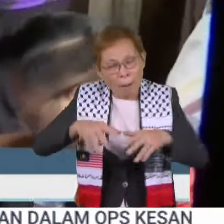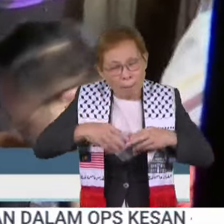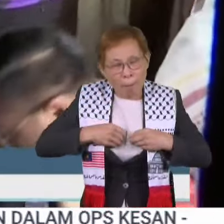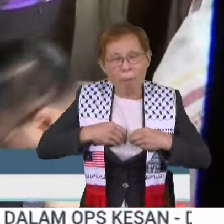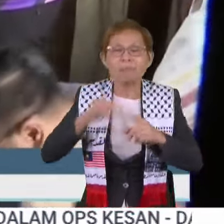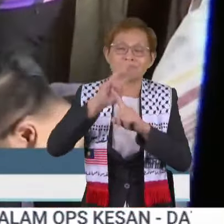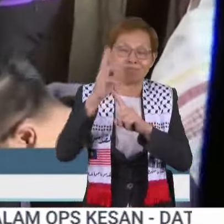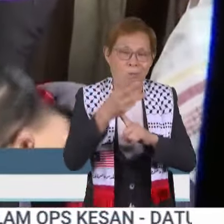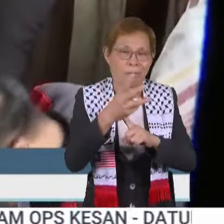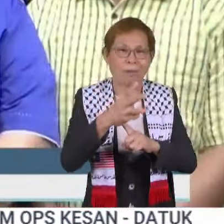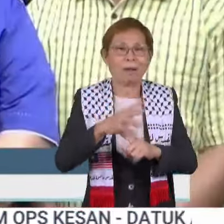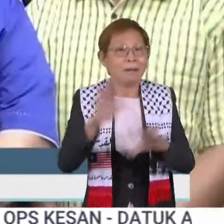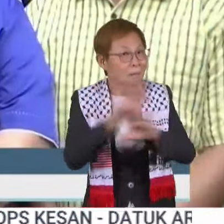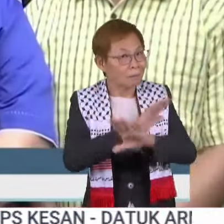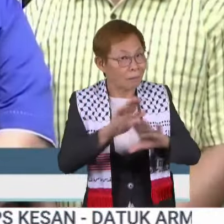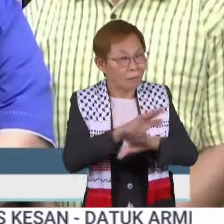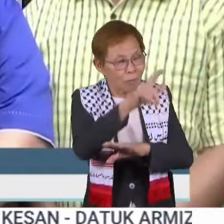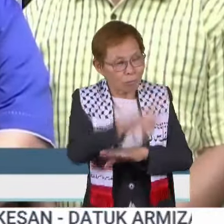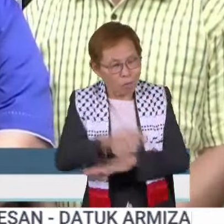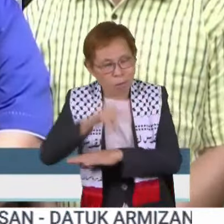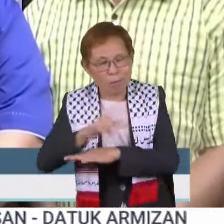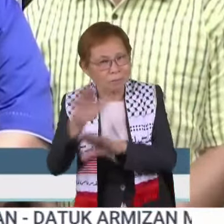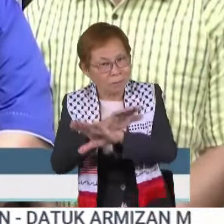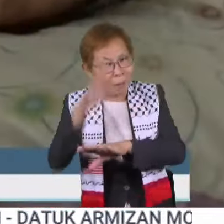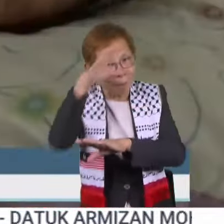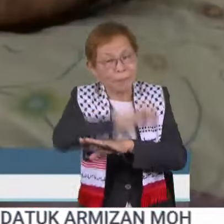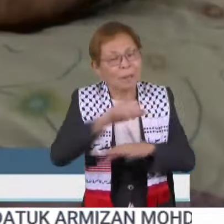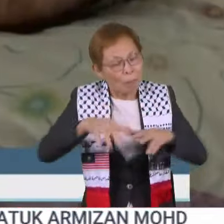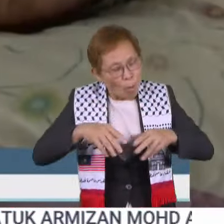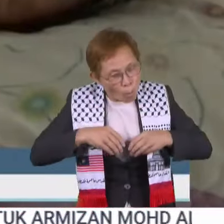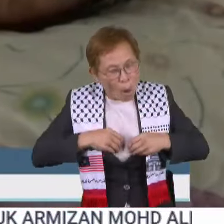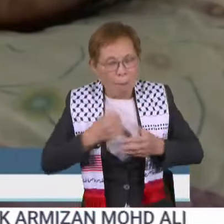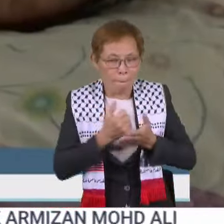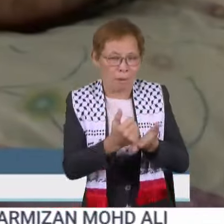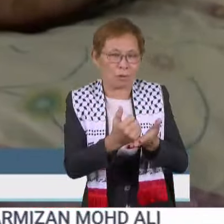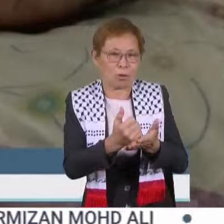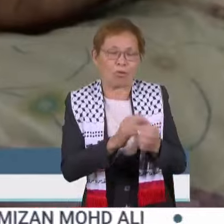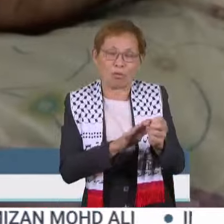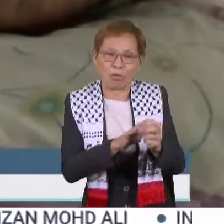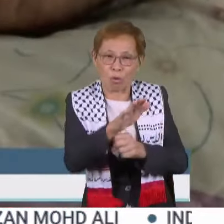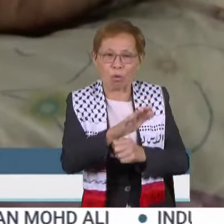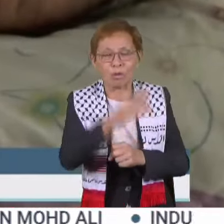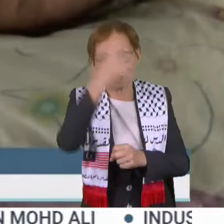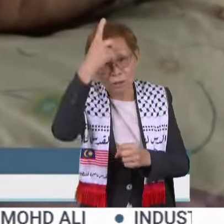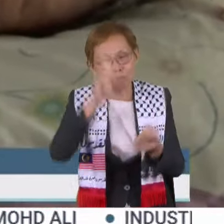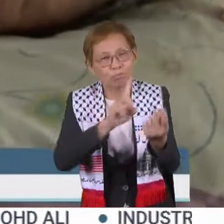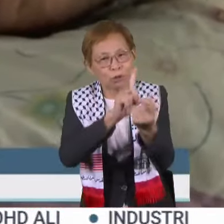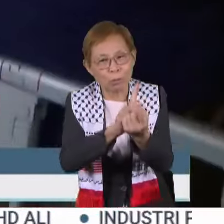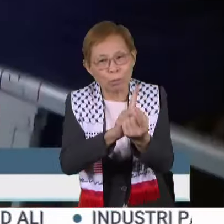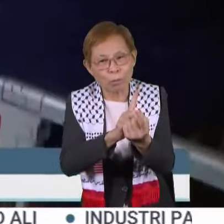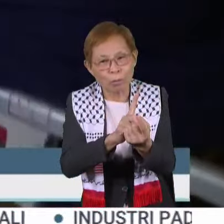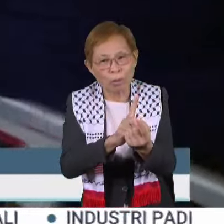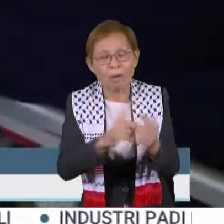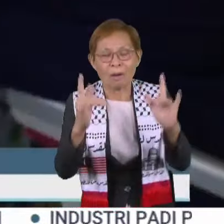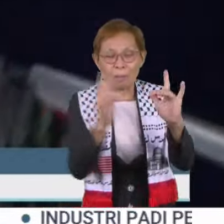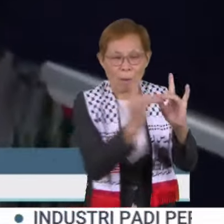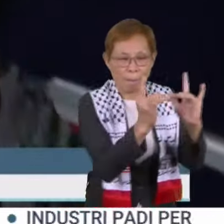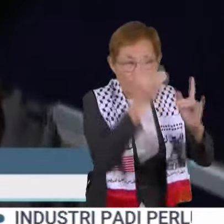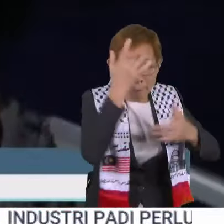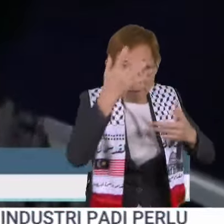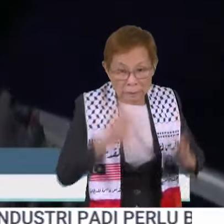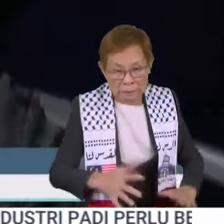pandang dan menerima bantuan sepenuhnya Datuk James ditemui selepas menyampaikan katil